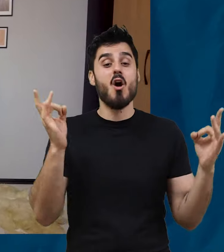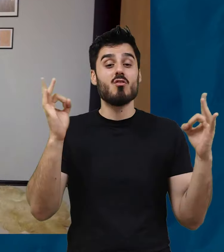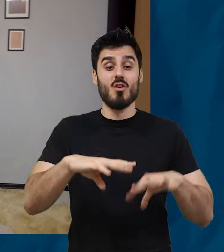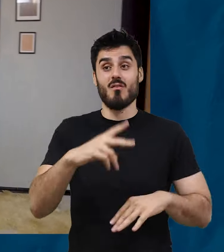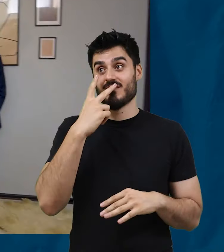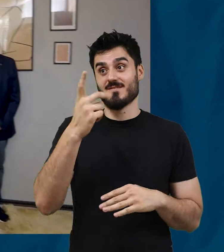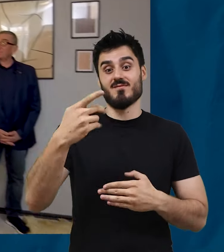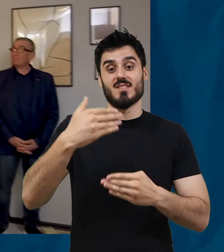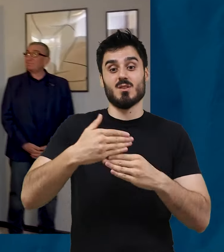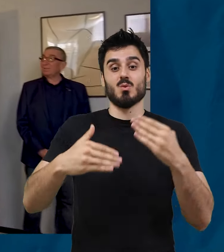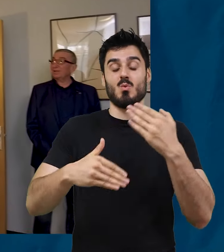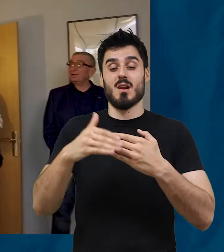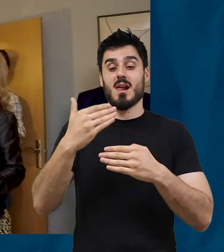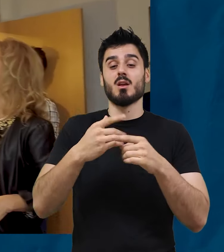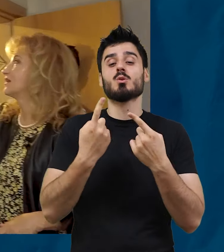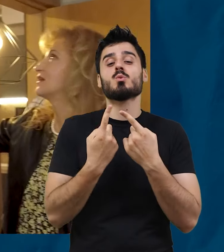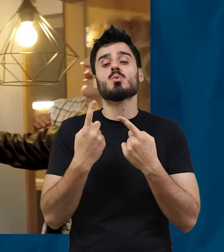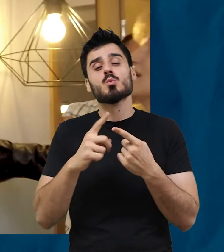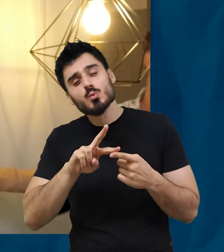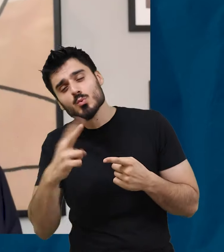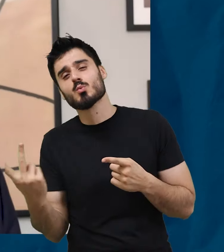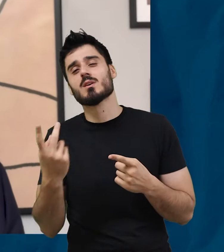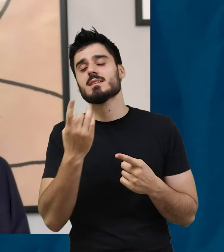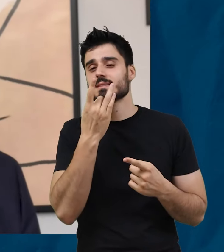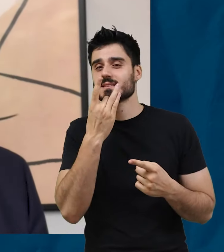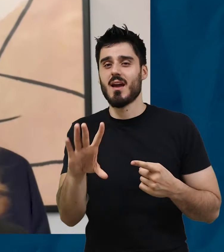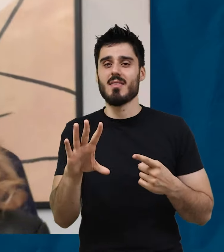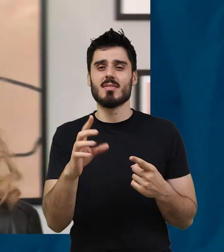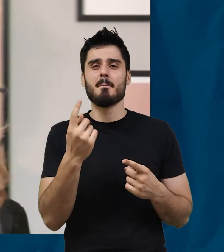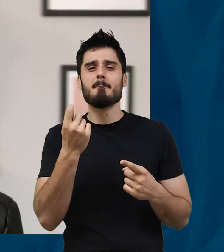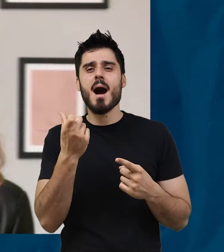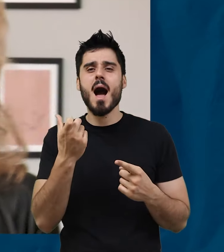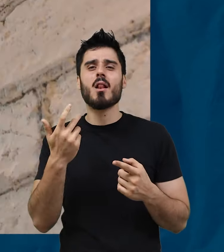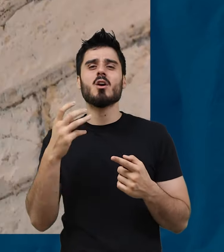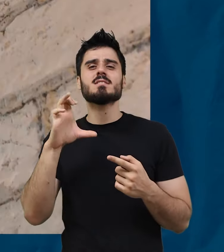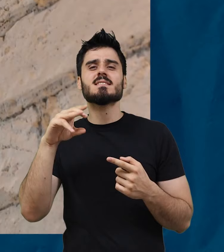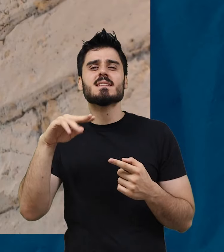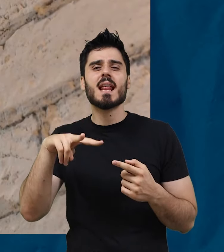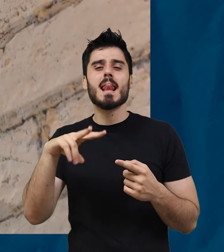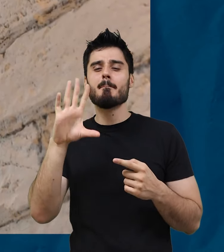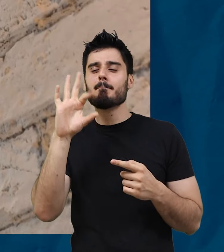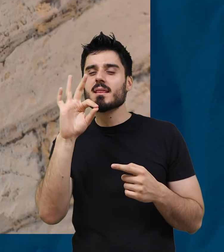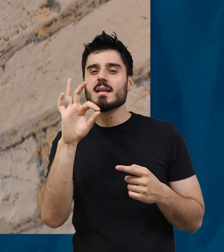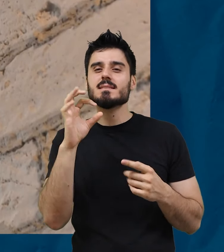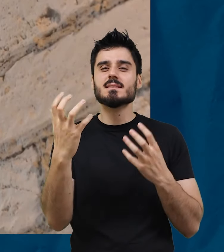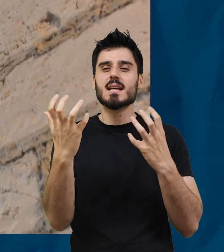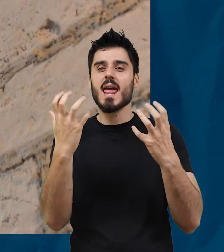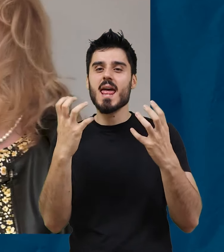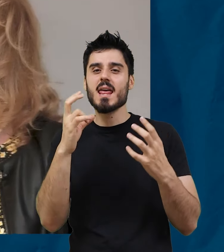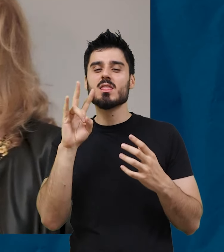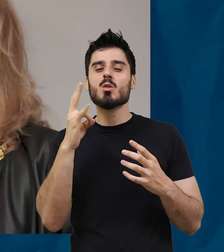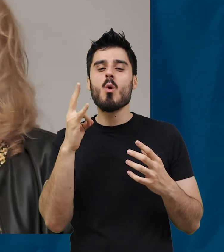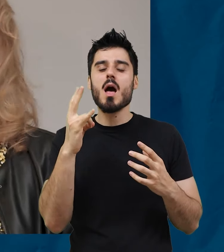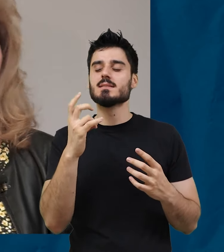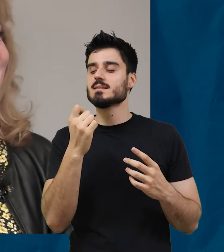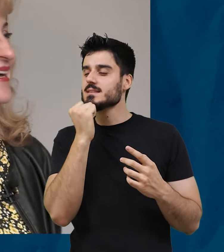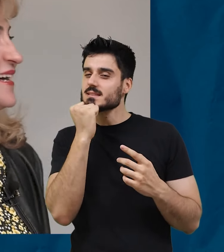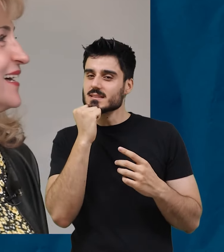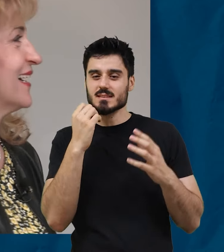това. Да, само че съм друг цвят, за да бъде малко по... Стил 50 нюанса сивото по само да ви